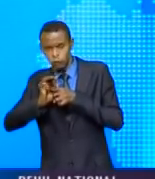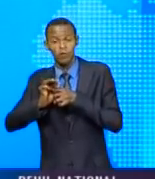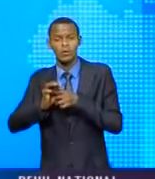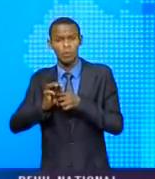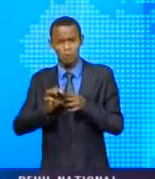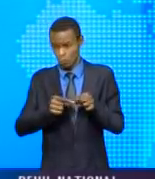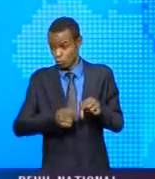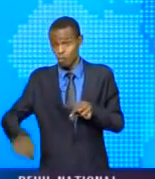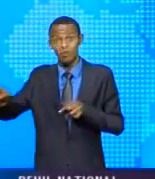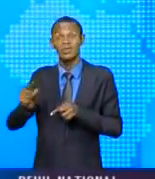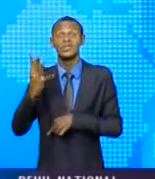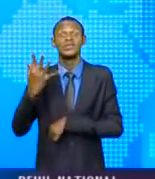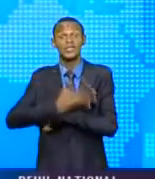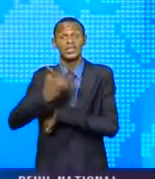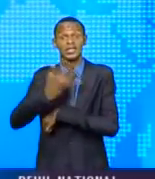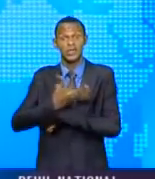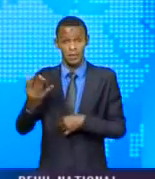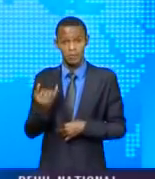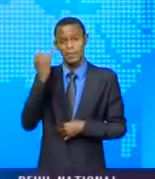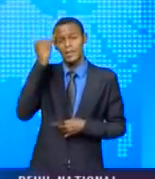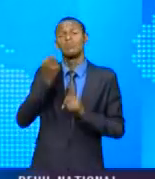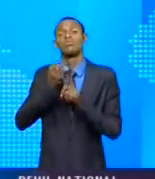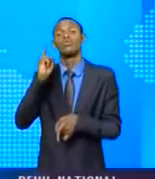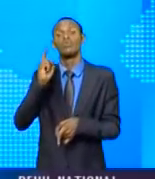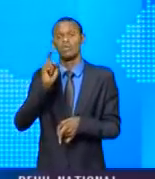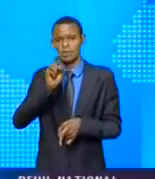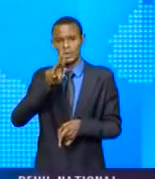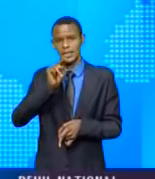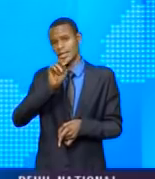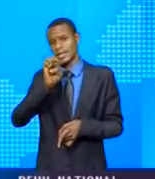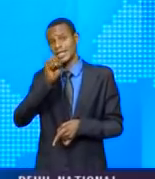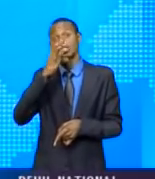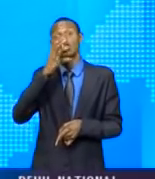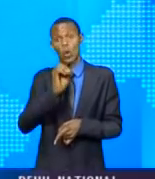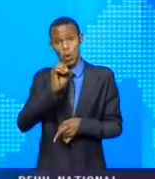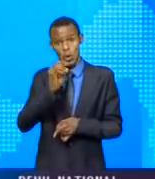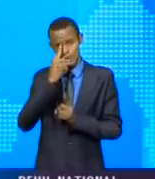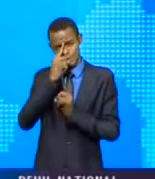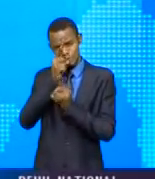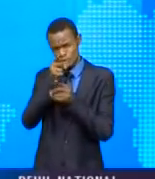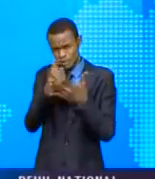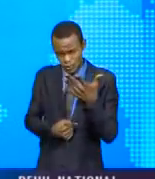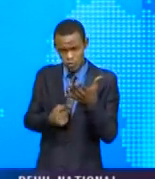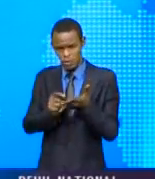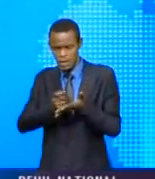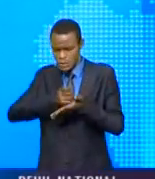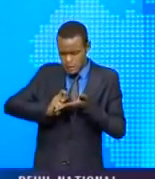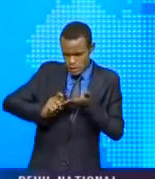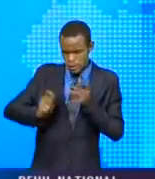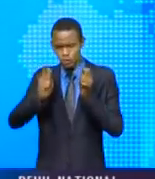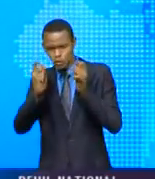des cinq jours initiative de l'unesco qui vise l'écriture journalistique les techniques de production